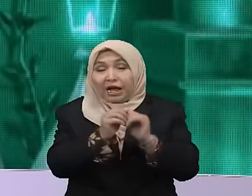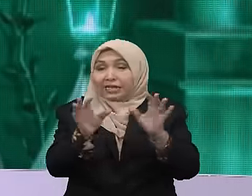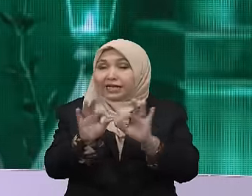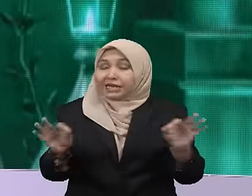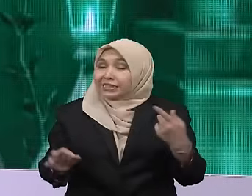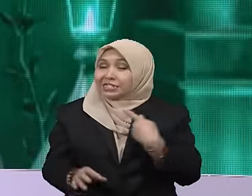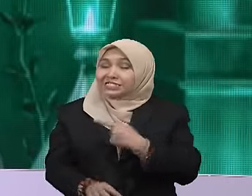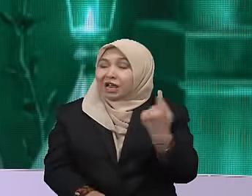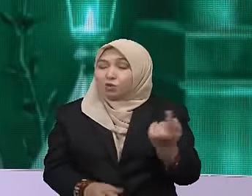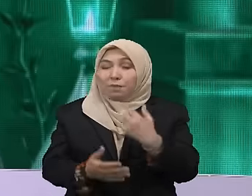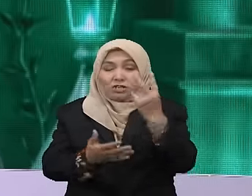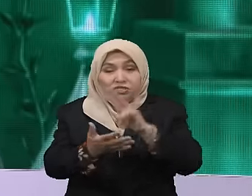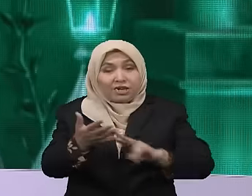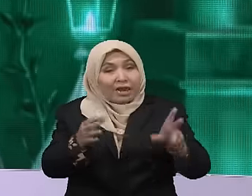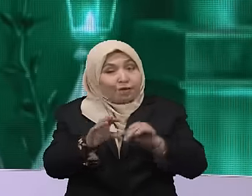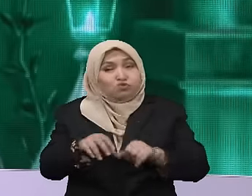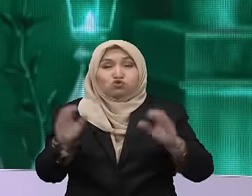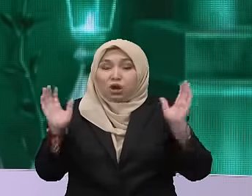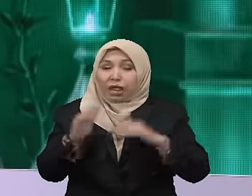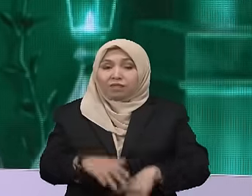kita selalu baca juga dalam solat antaranya.